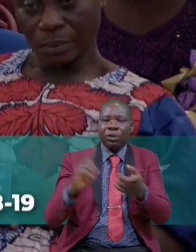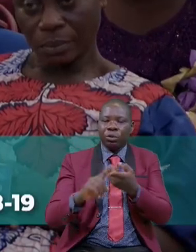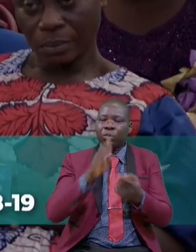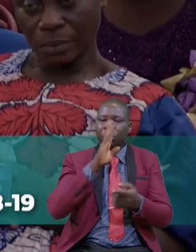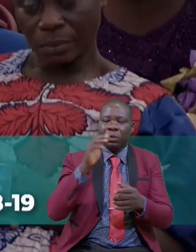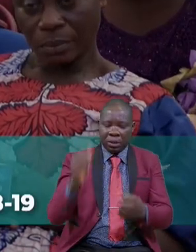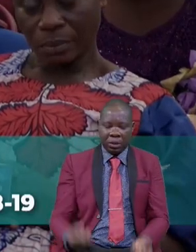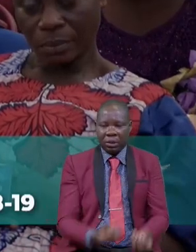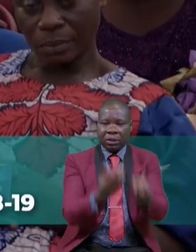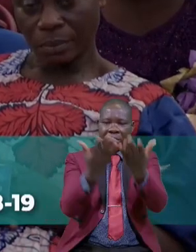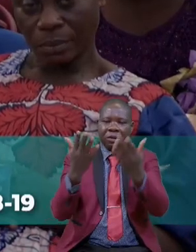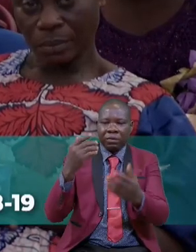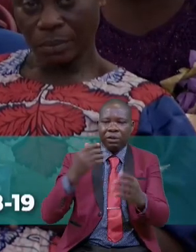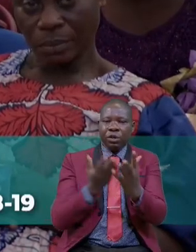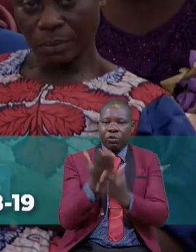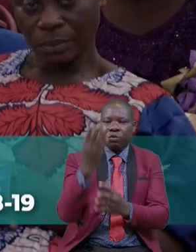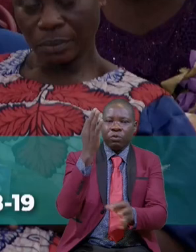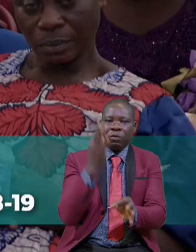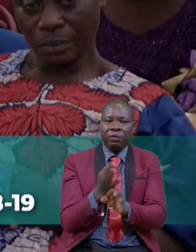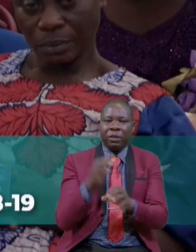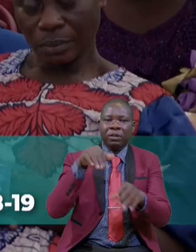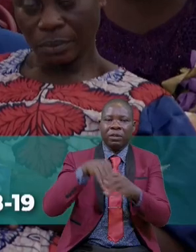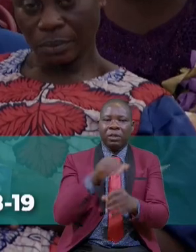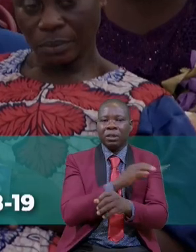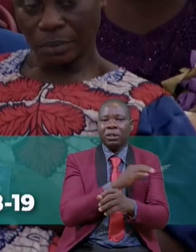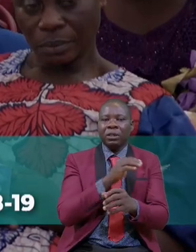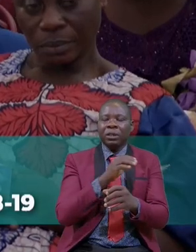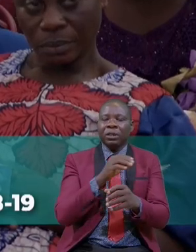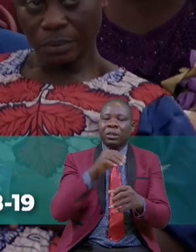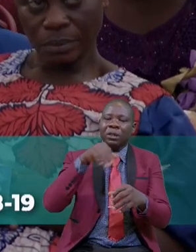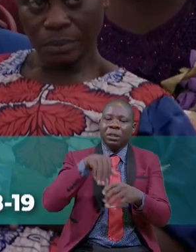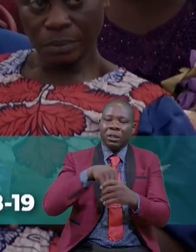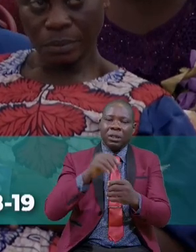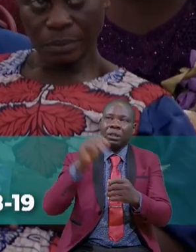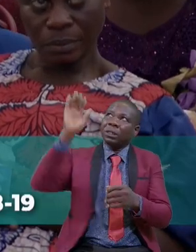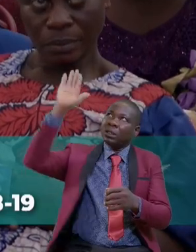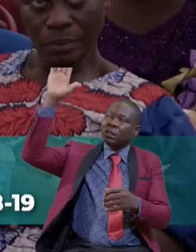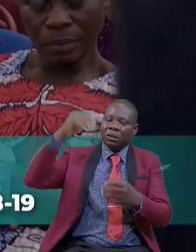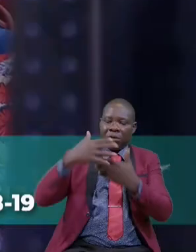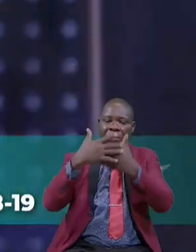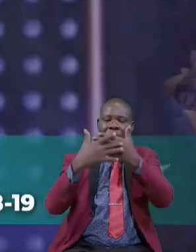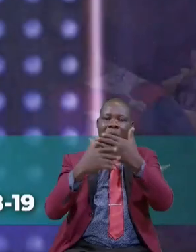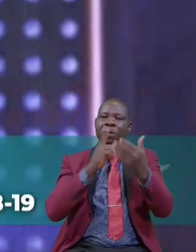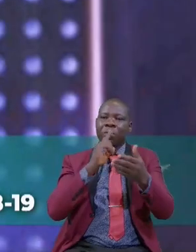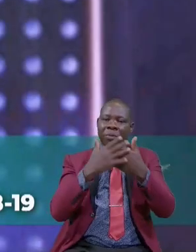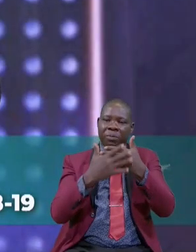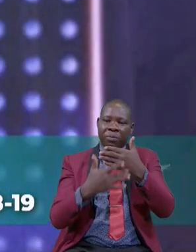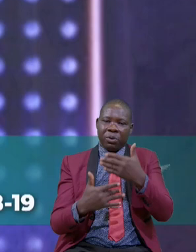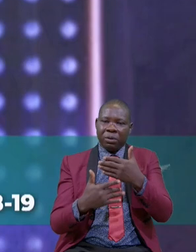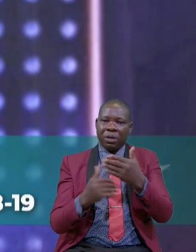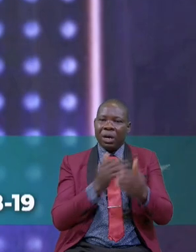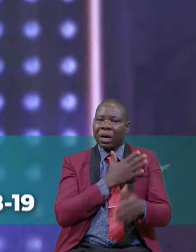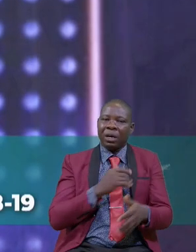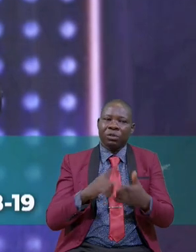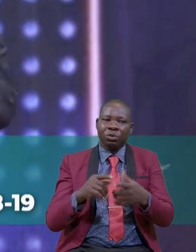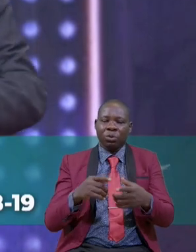être pour ceux qui croiraient victime propitiatoire. And then he says it afin to declare his